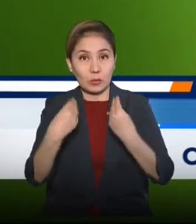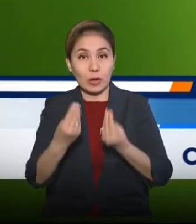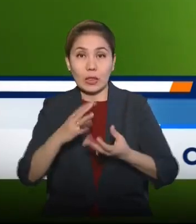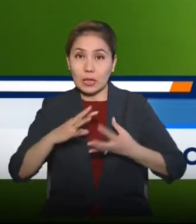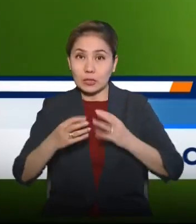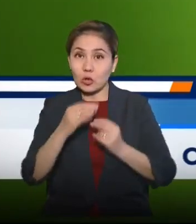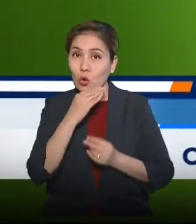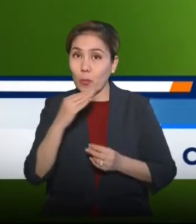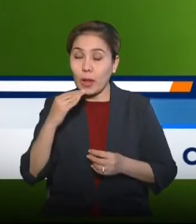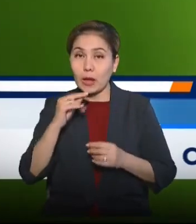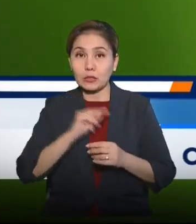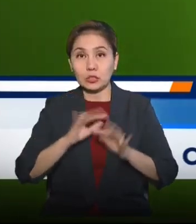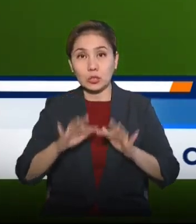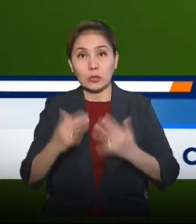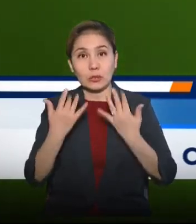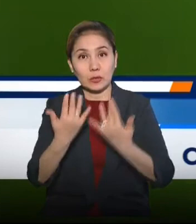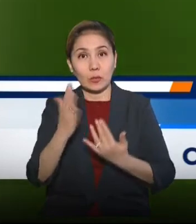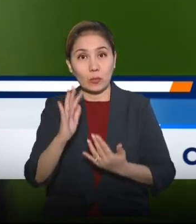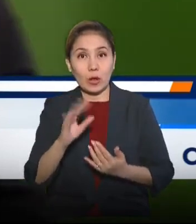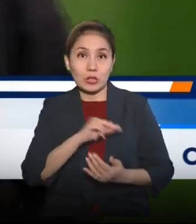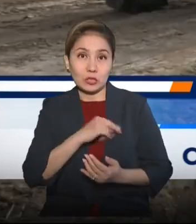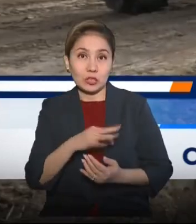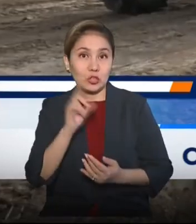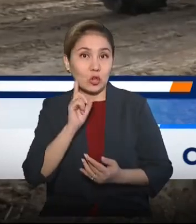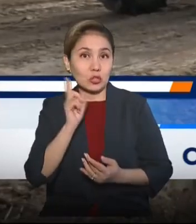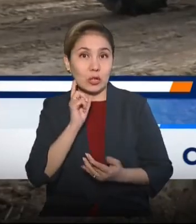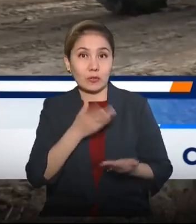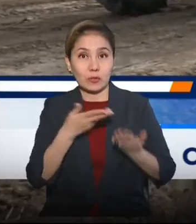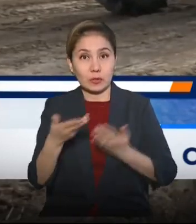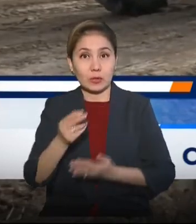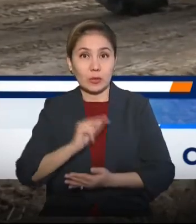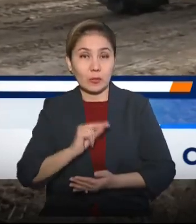Natijada ko'plab yangi ish o'rinlari paydo bo'lib, ishsiz yoshlar va fuqarolarning bandligi ta'minlanadi.